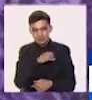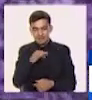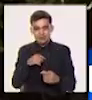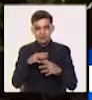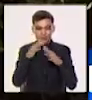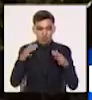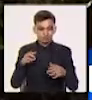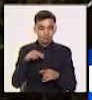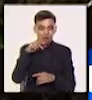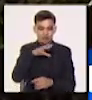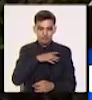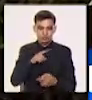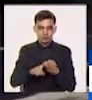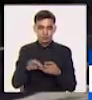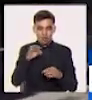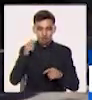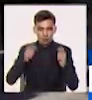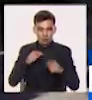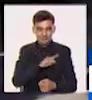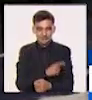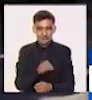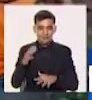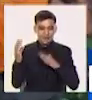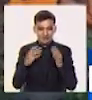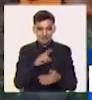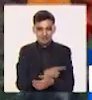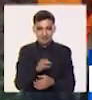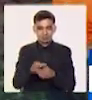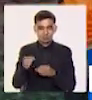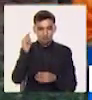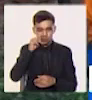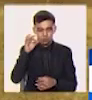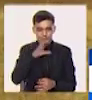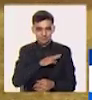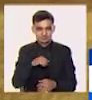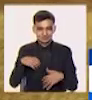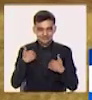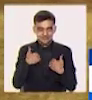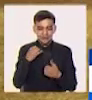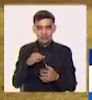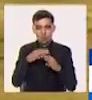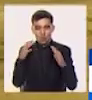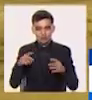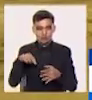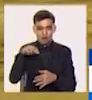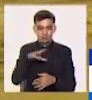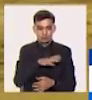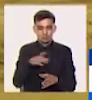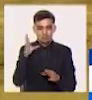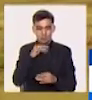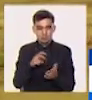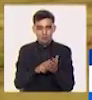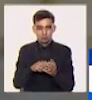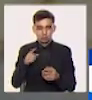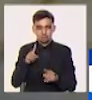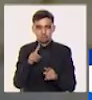топтасқан шәкірттер жауынның астында қатты желге қалса да қашықтықтан оқуға тырысып бақты. Тіпті тау жағалап жүрген жыртқыштарға жем болама деп